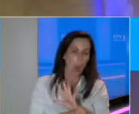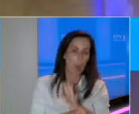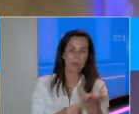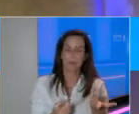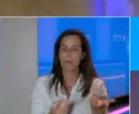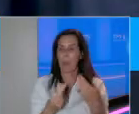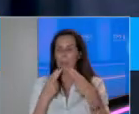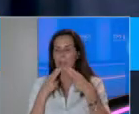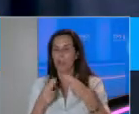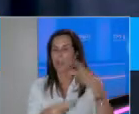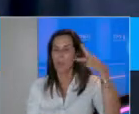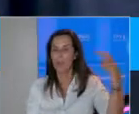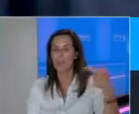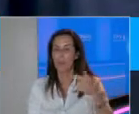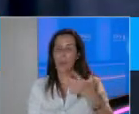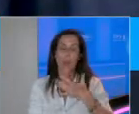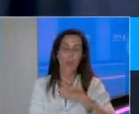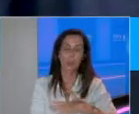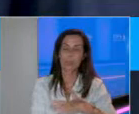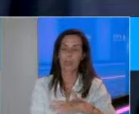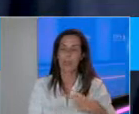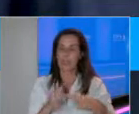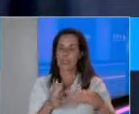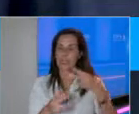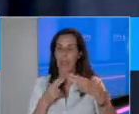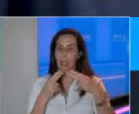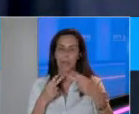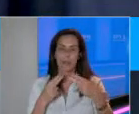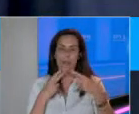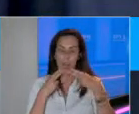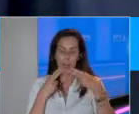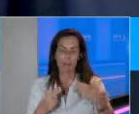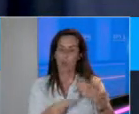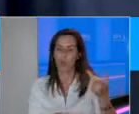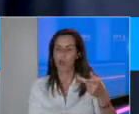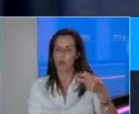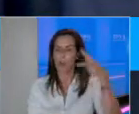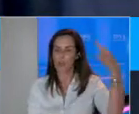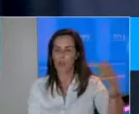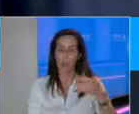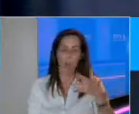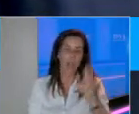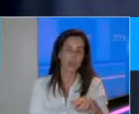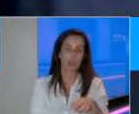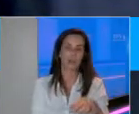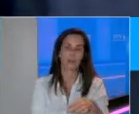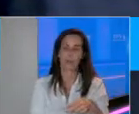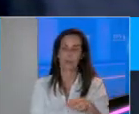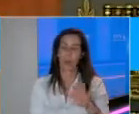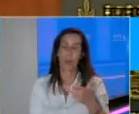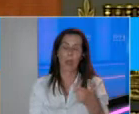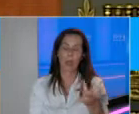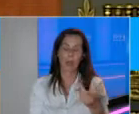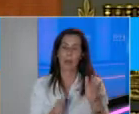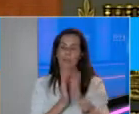המתווה של גמזו. יכול להיות שהוא רוצה להציג את המתווה של גמזו כמתווה מטעמו, את הרמזור הזה. יכול להיות שיש גם קריאה של הרגע